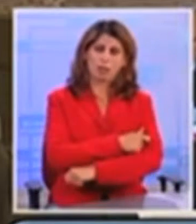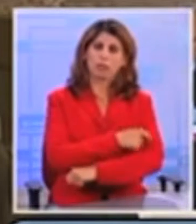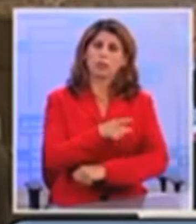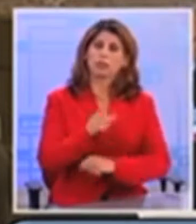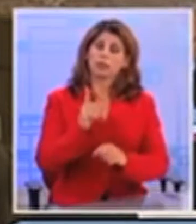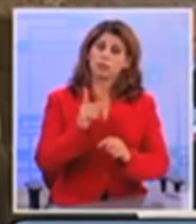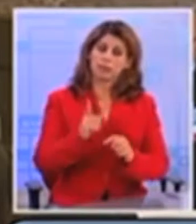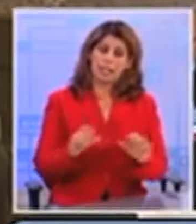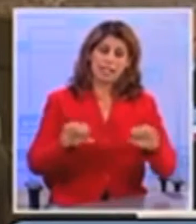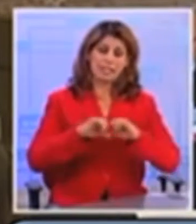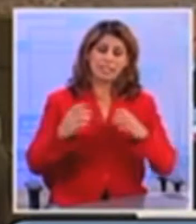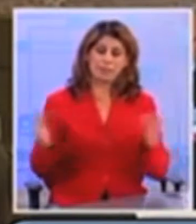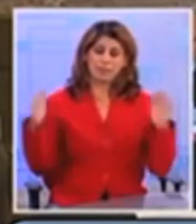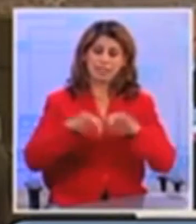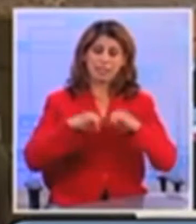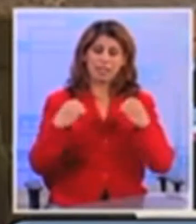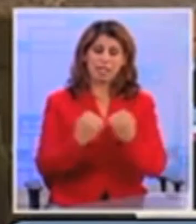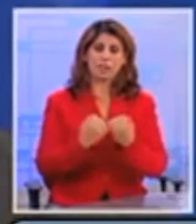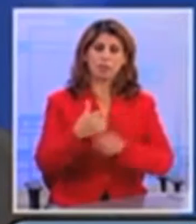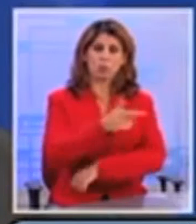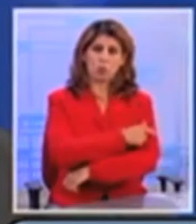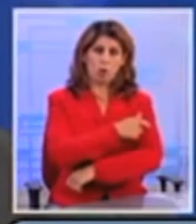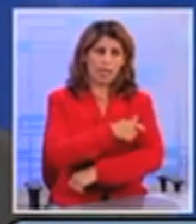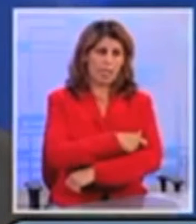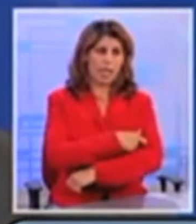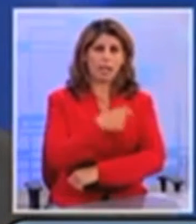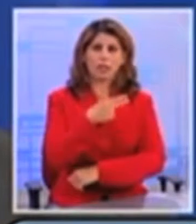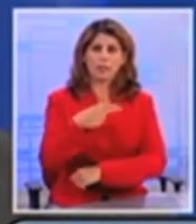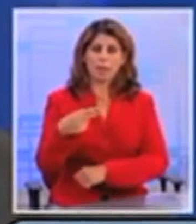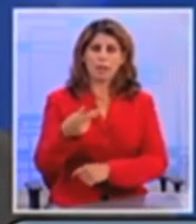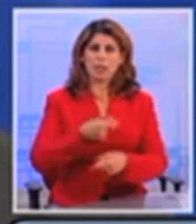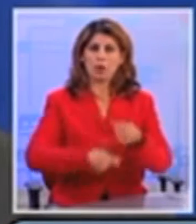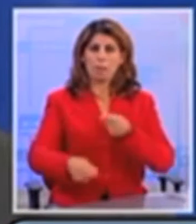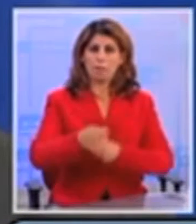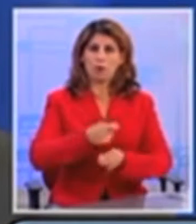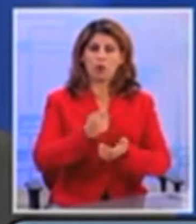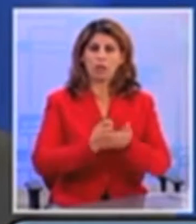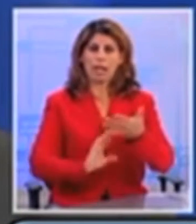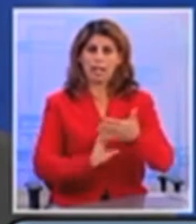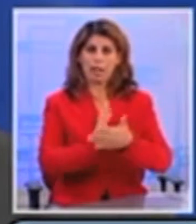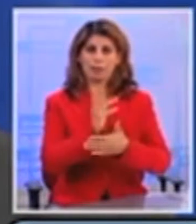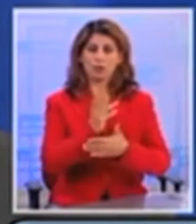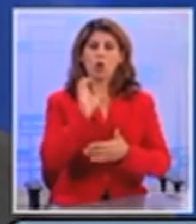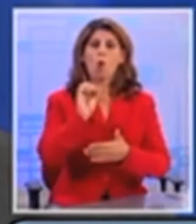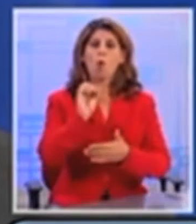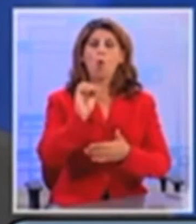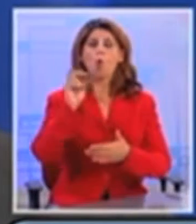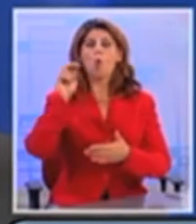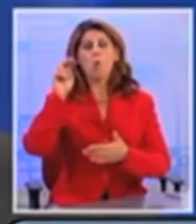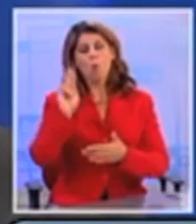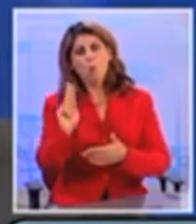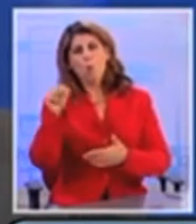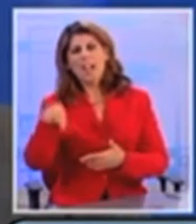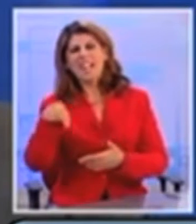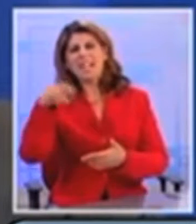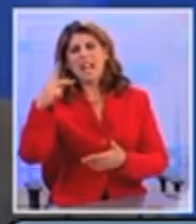UNCTAD, qui a consacré une partie importante de sa 61e session